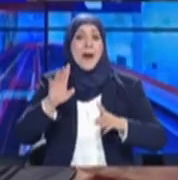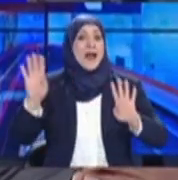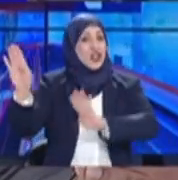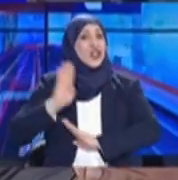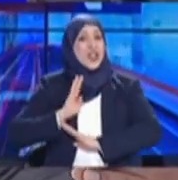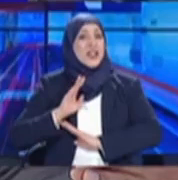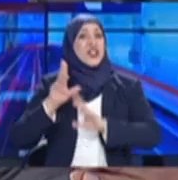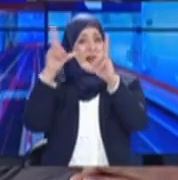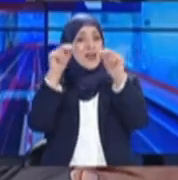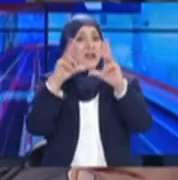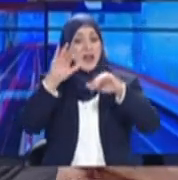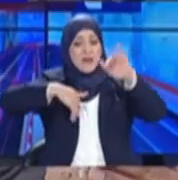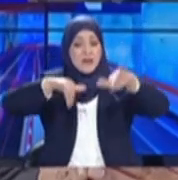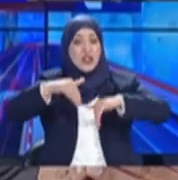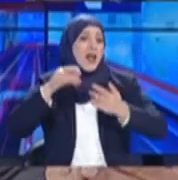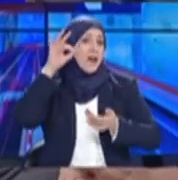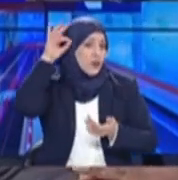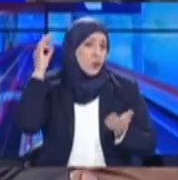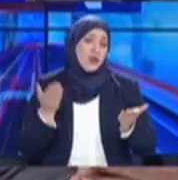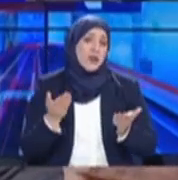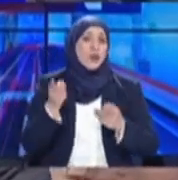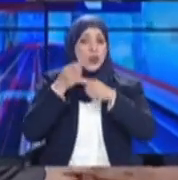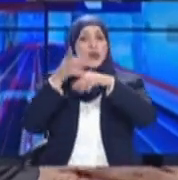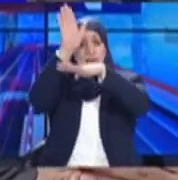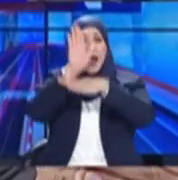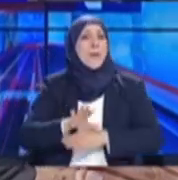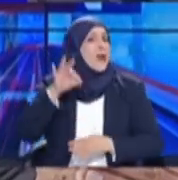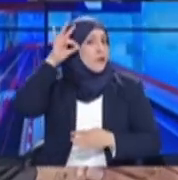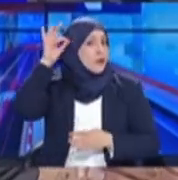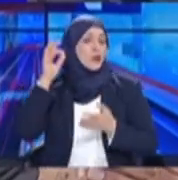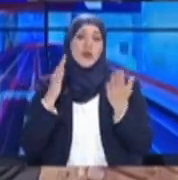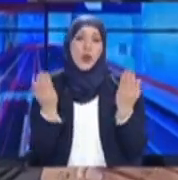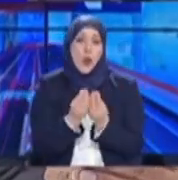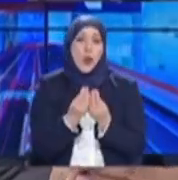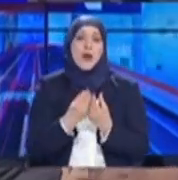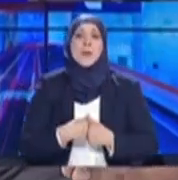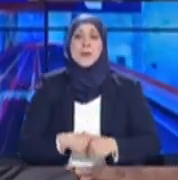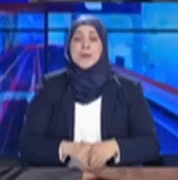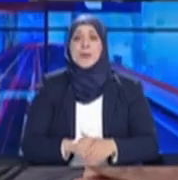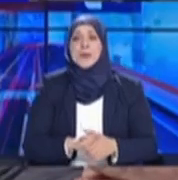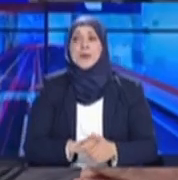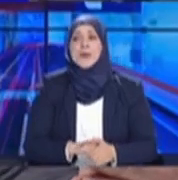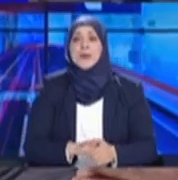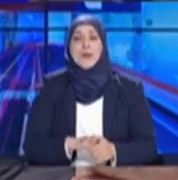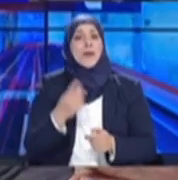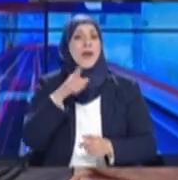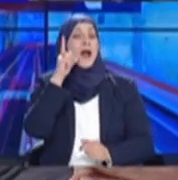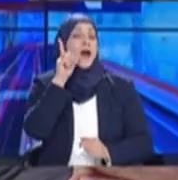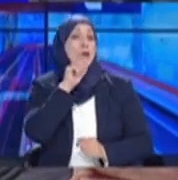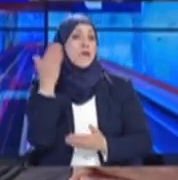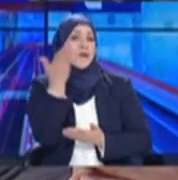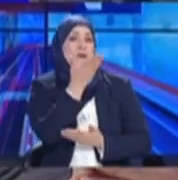واللي حبينا في حياتنا طبعا وعليه اللي هي اللي قالت انه